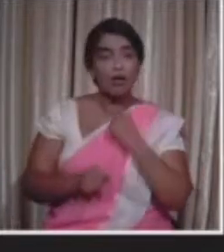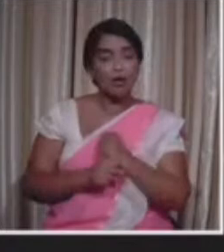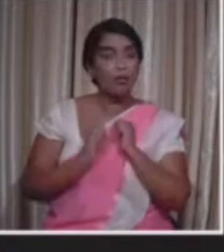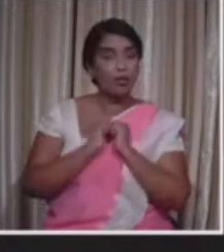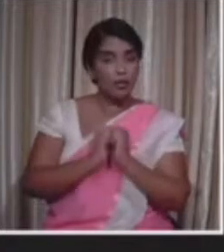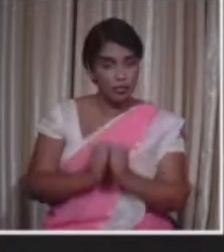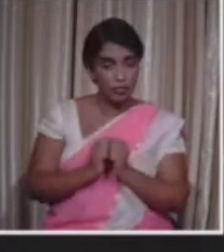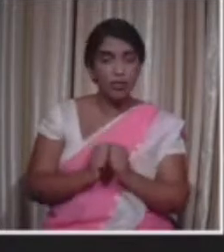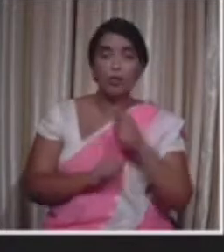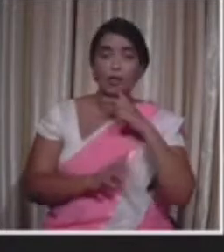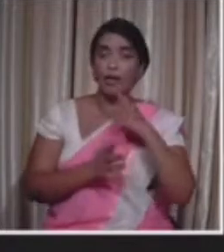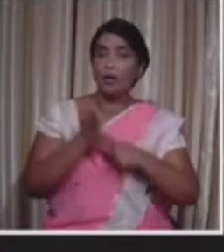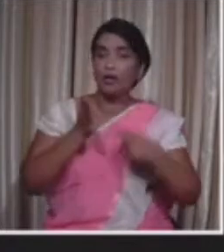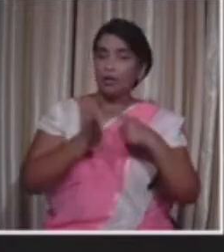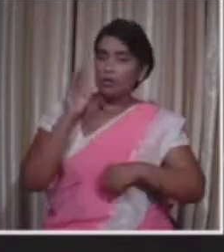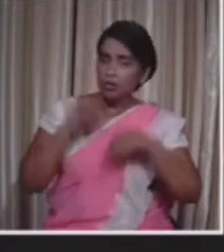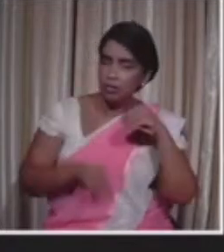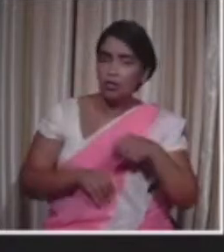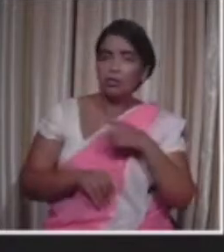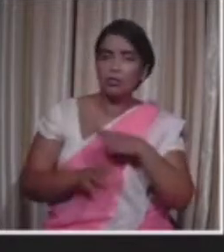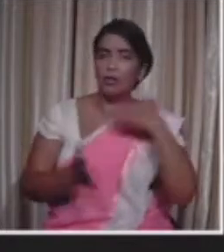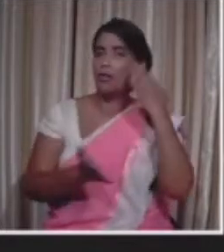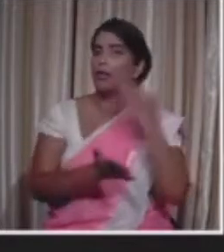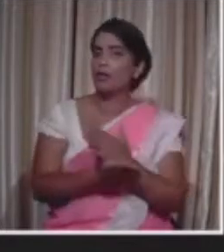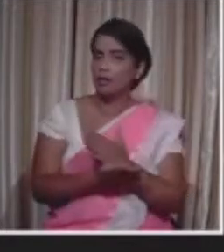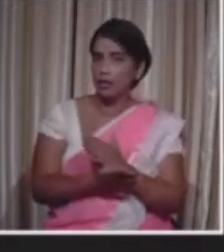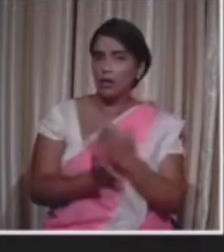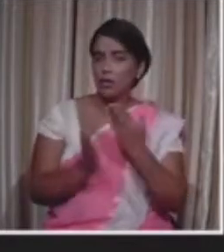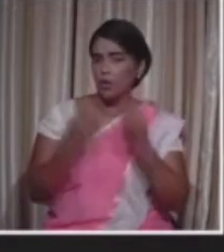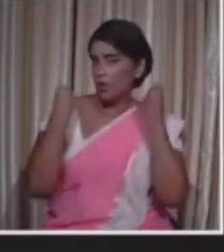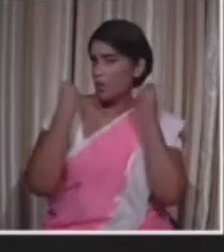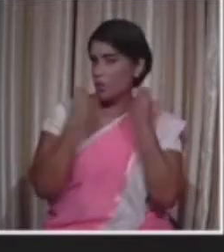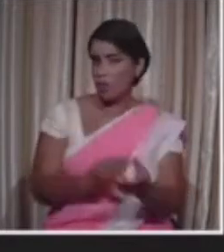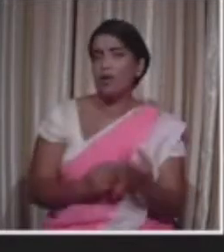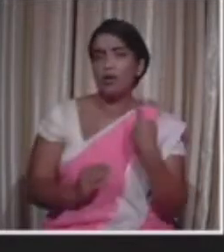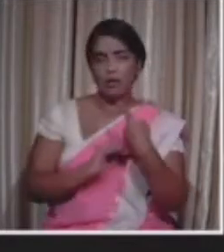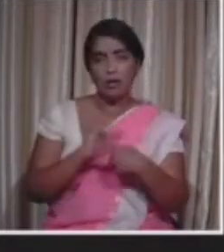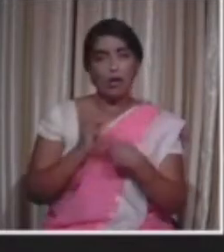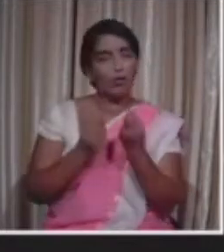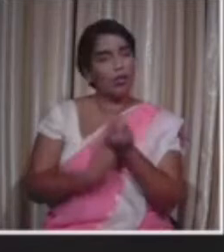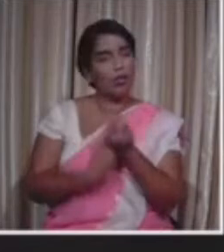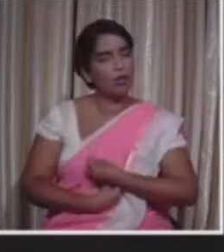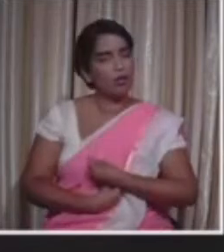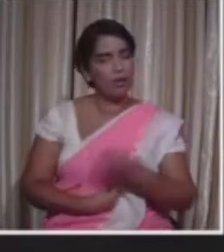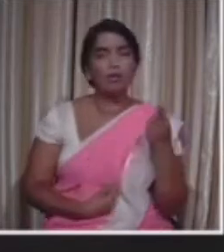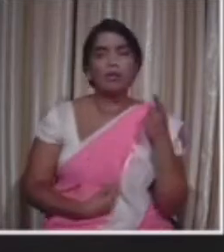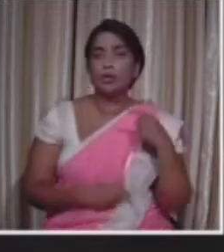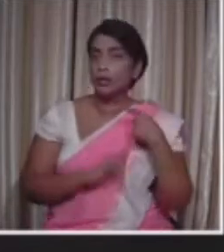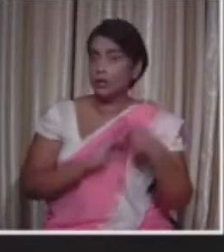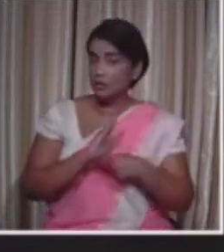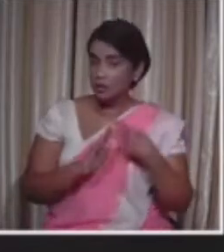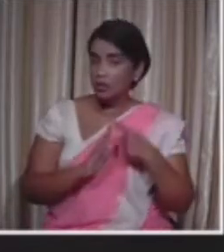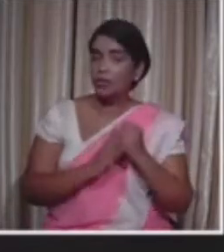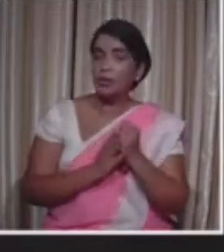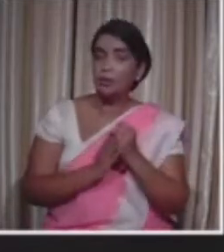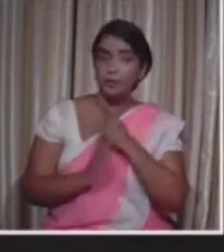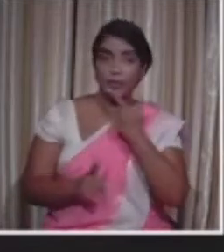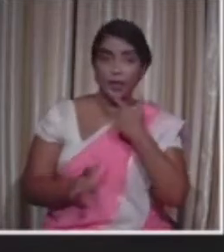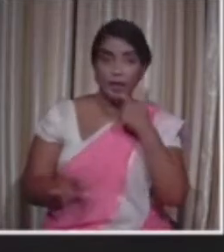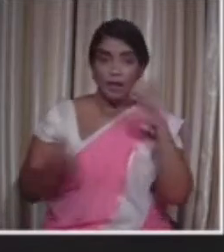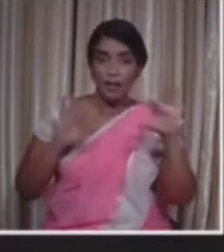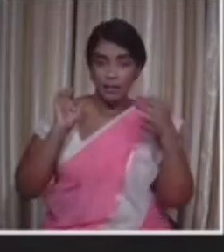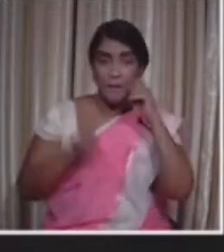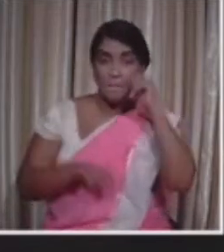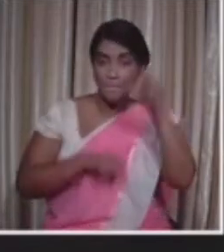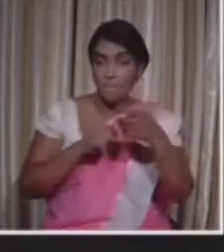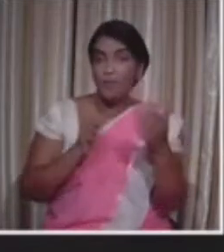සේවකයෝ දේශපාලනයෝ වශයෙන් මේක නවතපු එක ජාතික අපරාධයක් මේ රටේ මුදල් නාස්ති කරපු එක මේ රටේ සිලොන්ටි ඇඩ්‍රස් තියෙන වතු කර